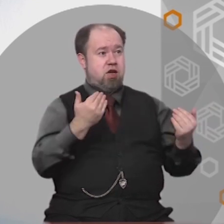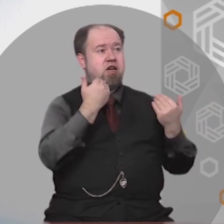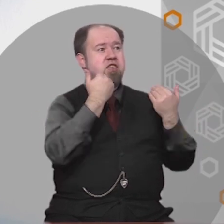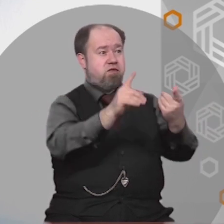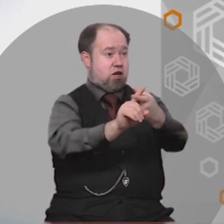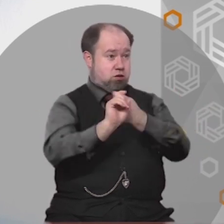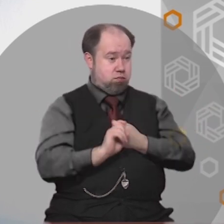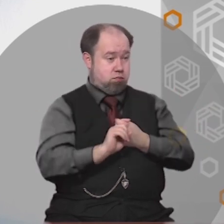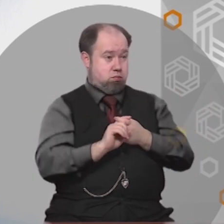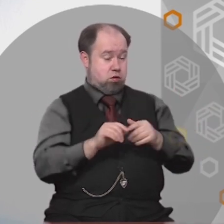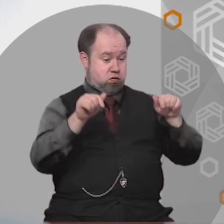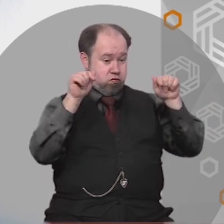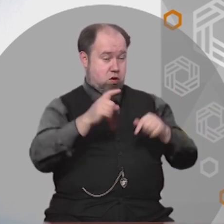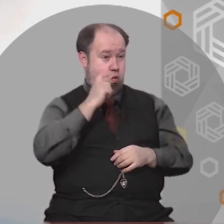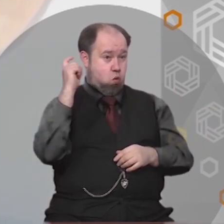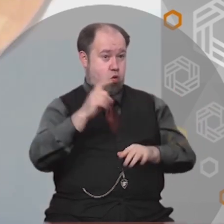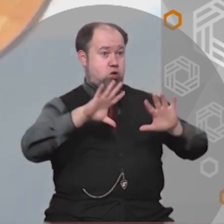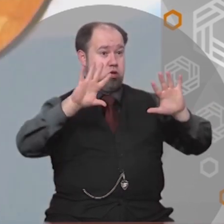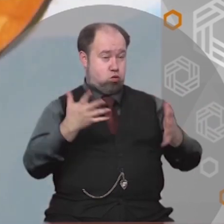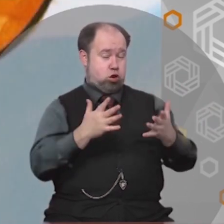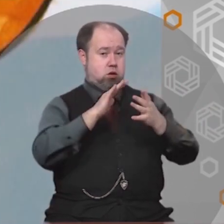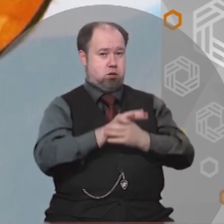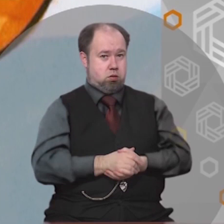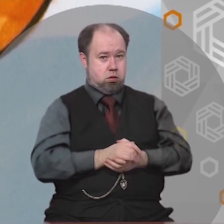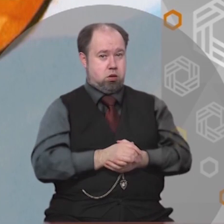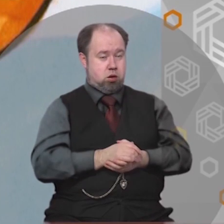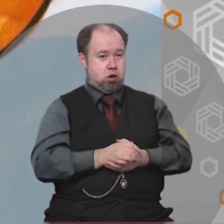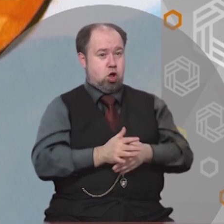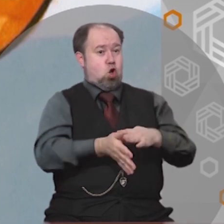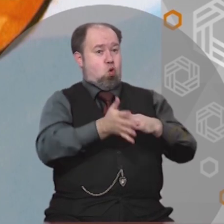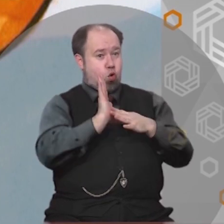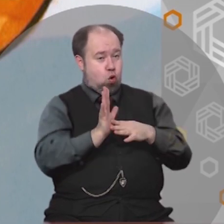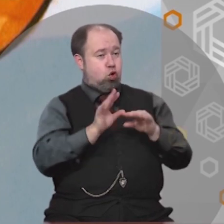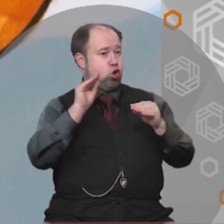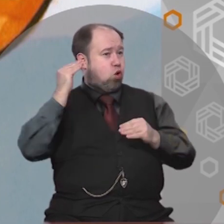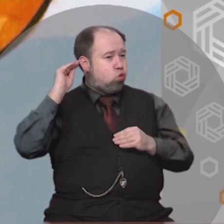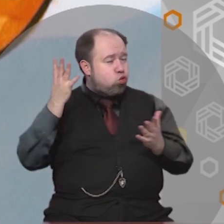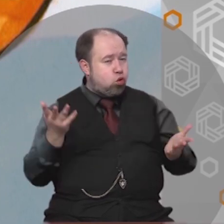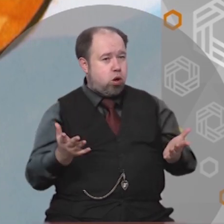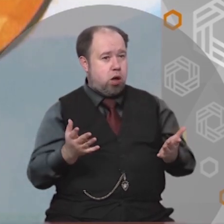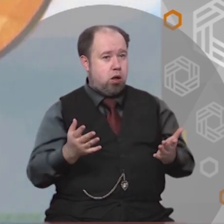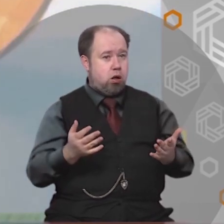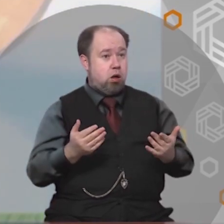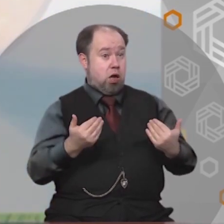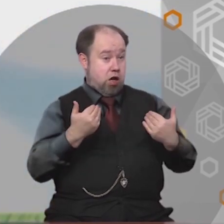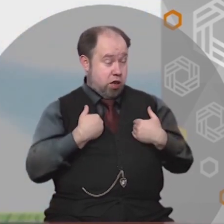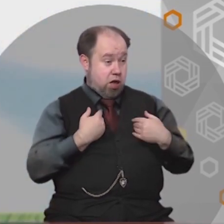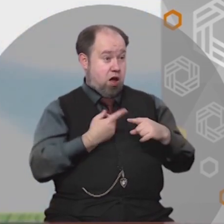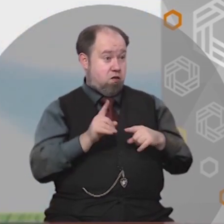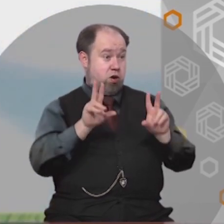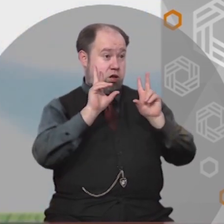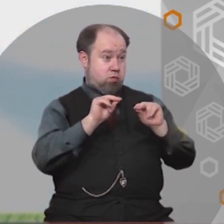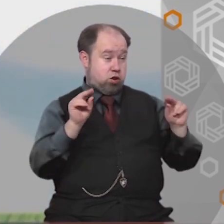с вашим прилетом у нашей хозяйки случилось, и у ежика, и у жука. И нельзя ли нам в